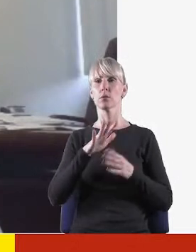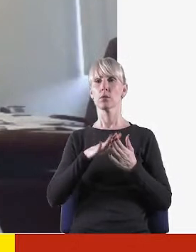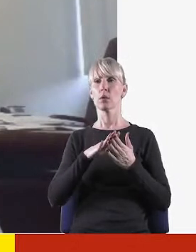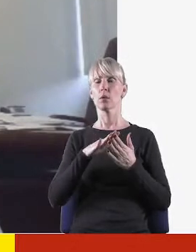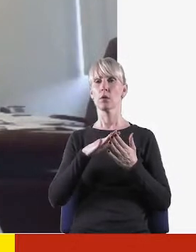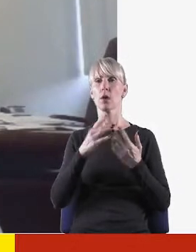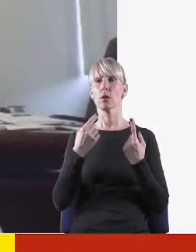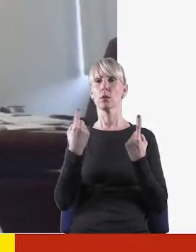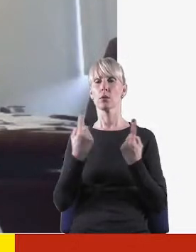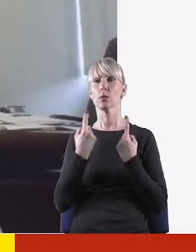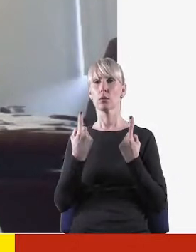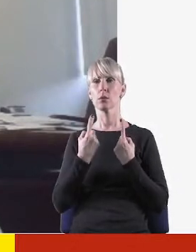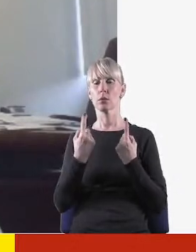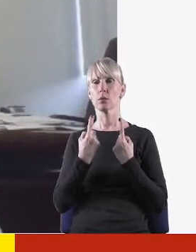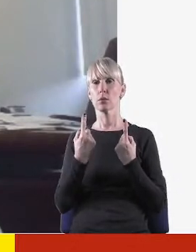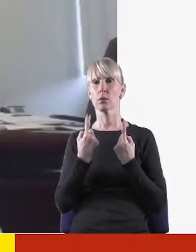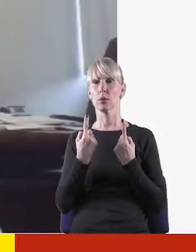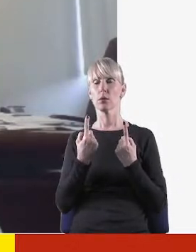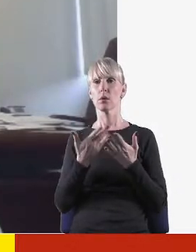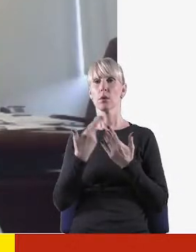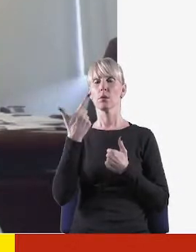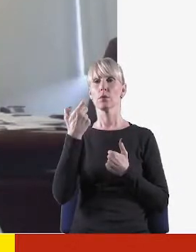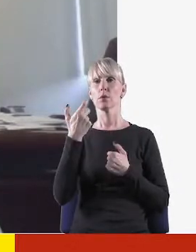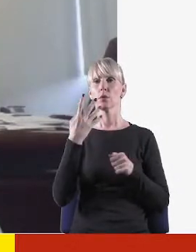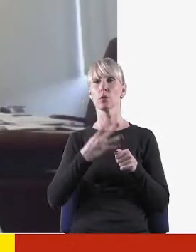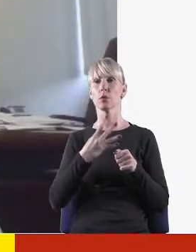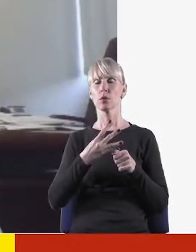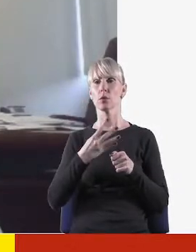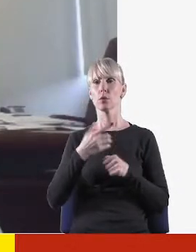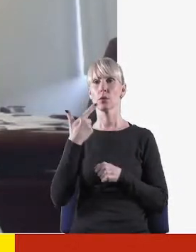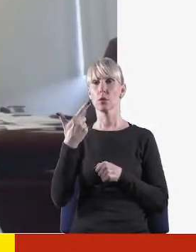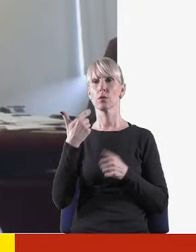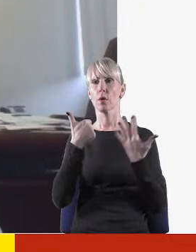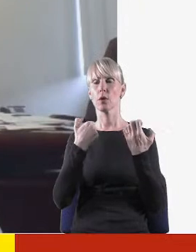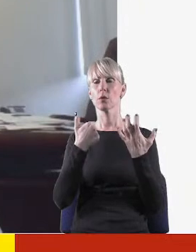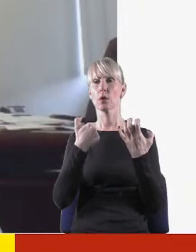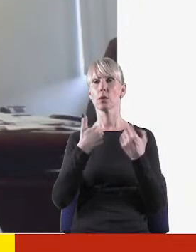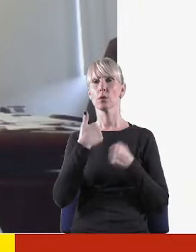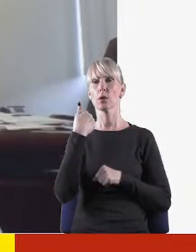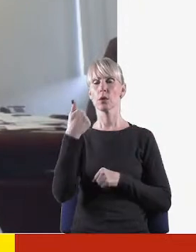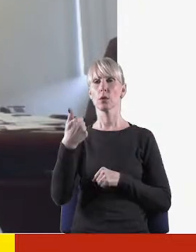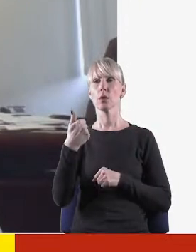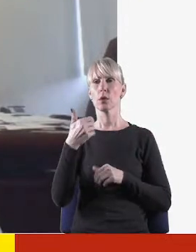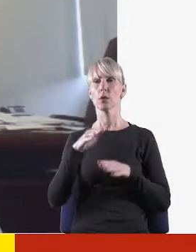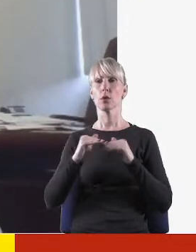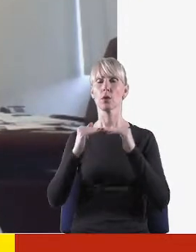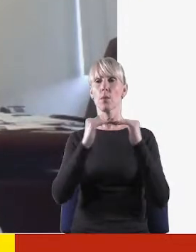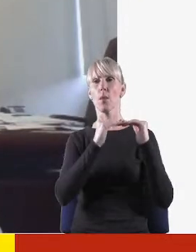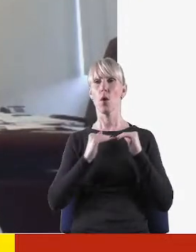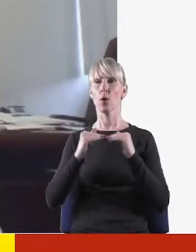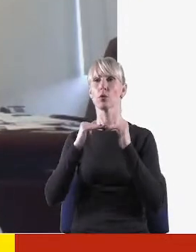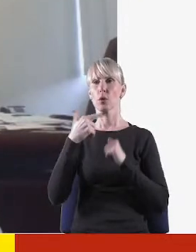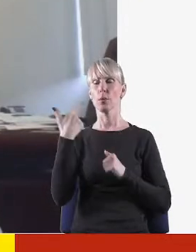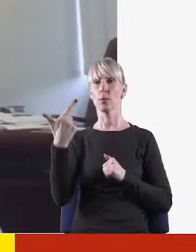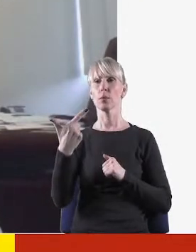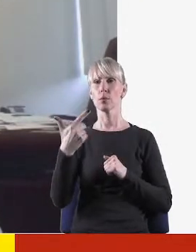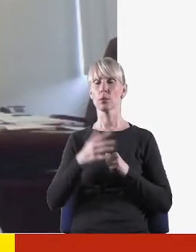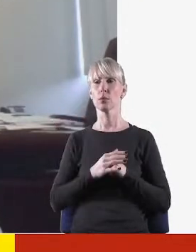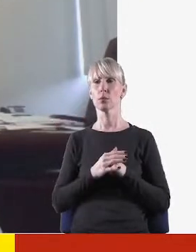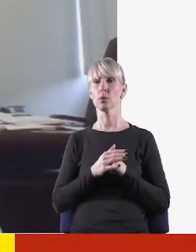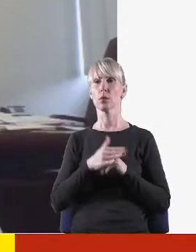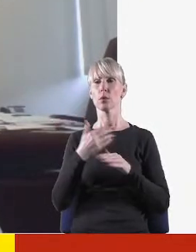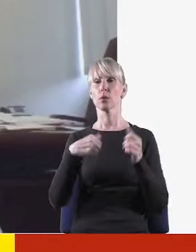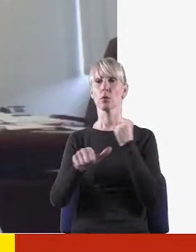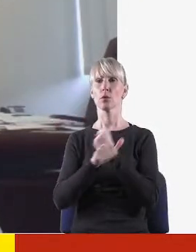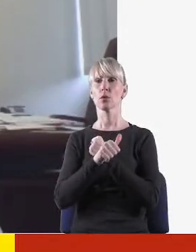przy czym na pierwszym poziomie będzie 242, a 601 będzie to poziom drugi, w tym 62